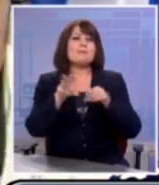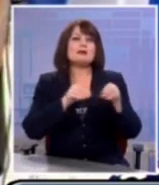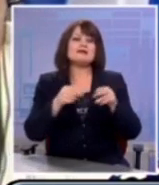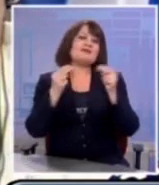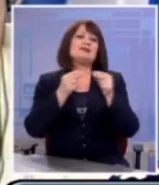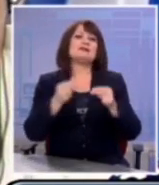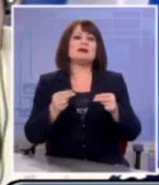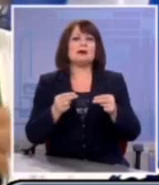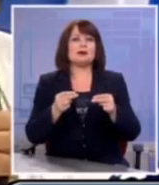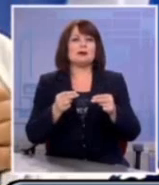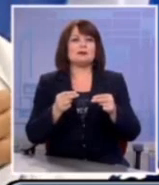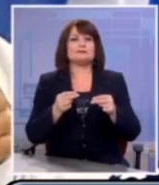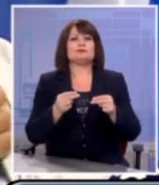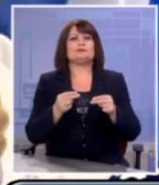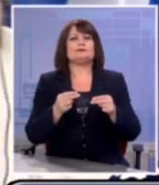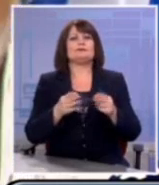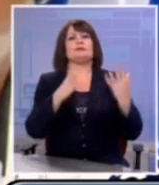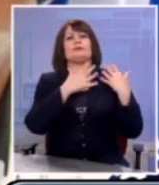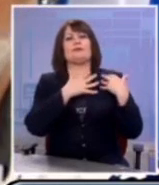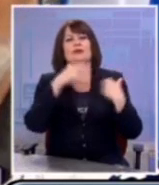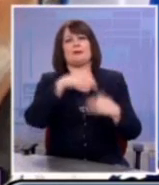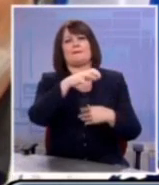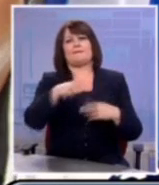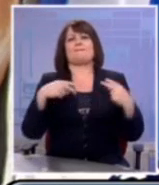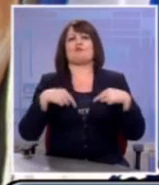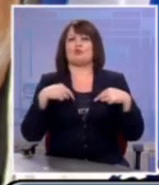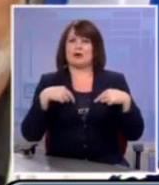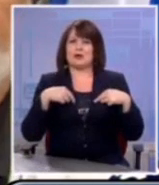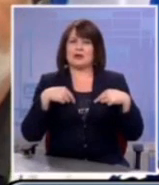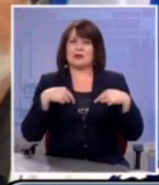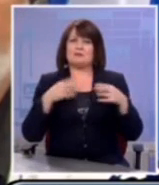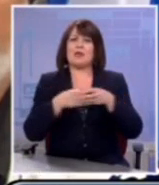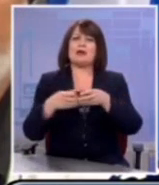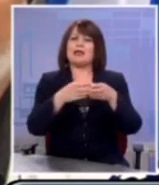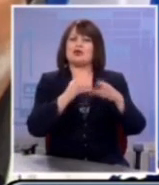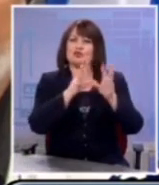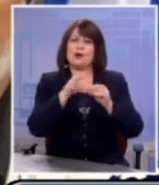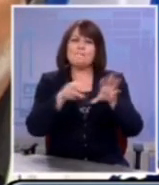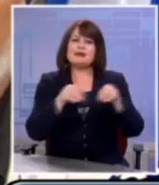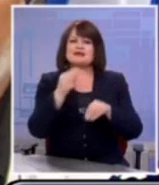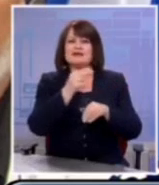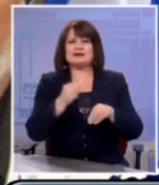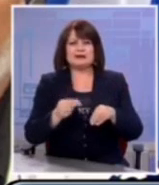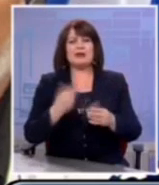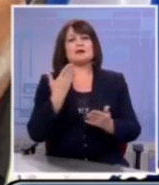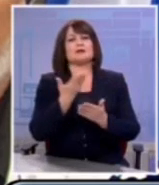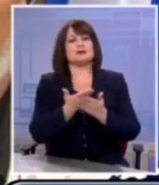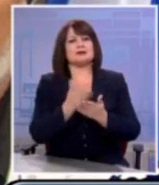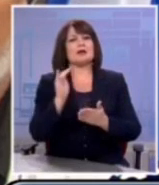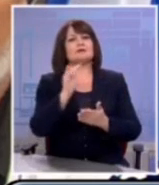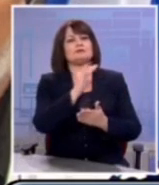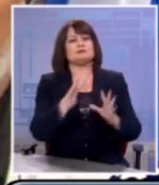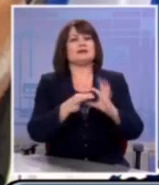στοιχεία από τα αρμόδια Υπουργεία και τις αρμόδιες αρχές και αξιώνει